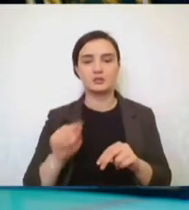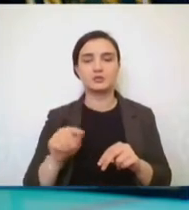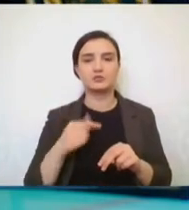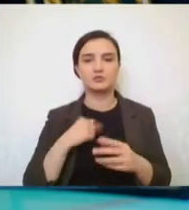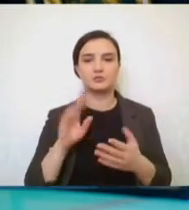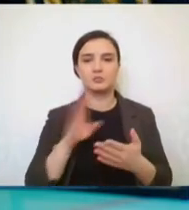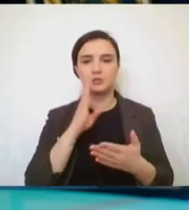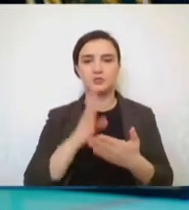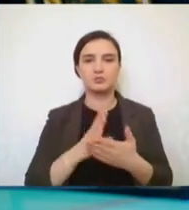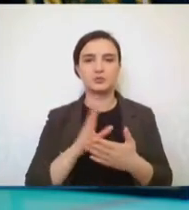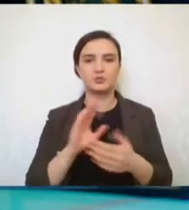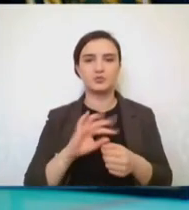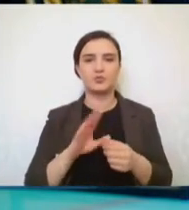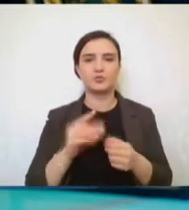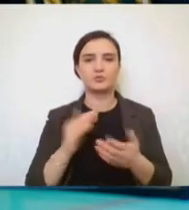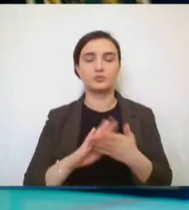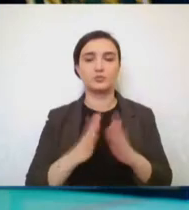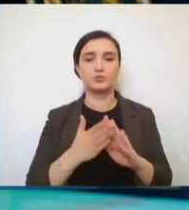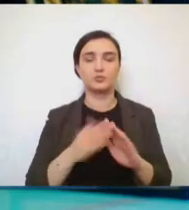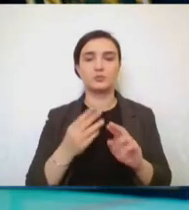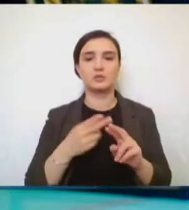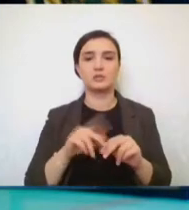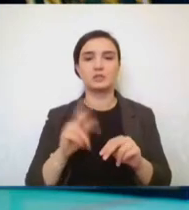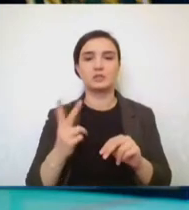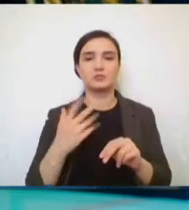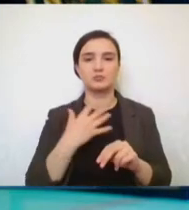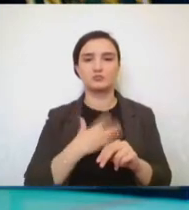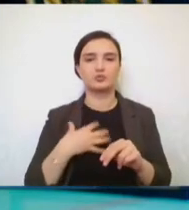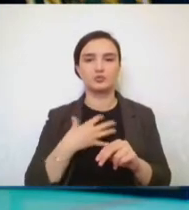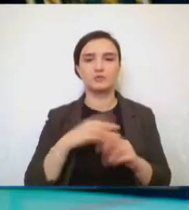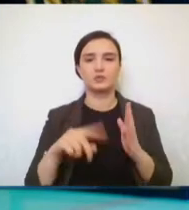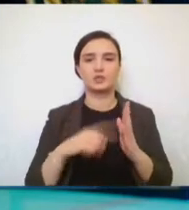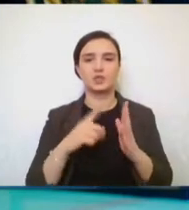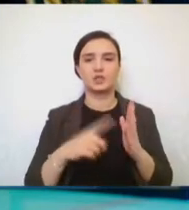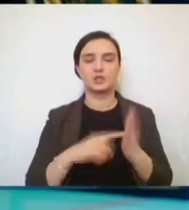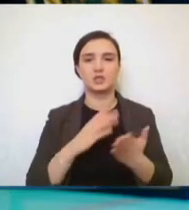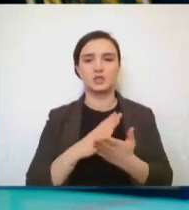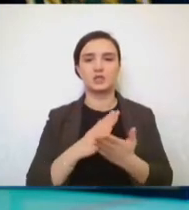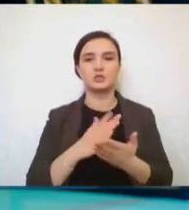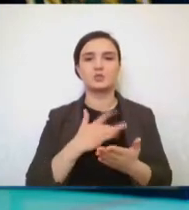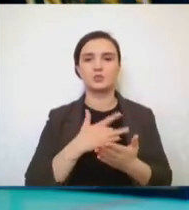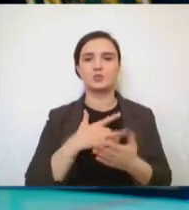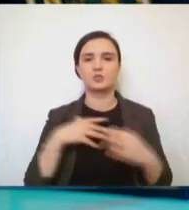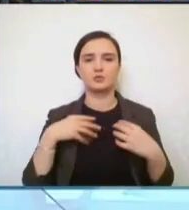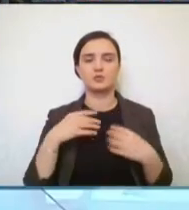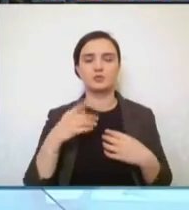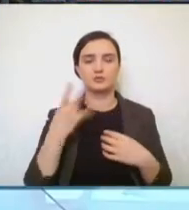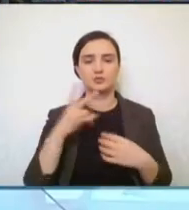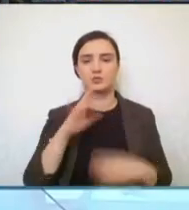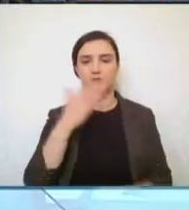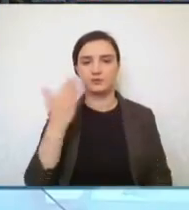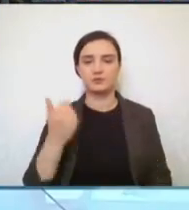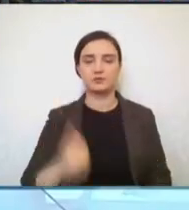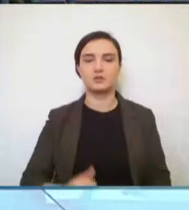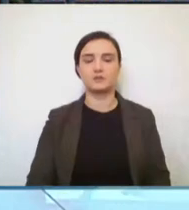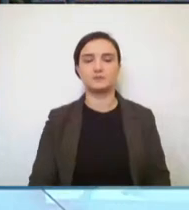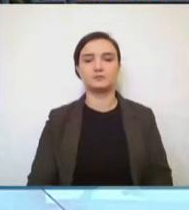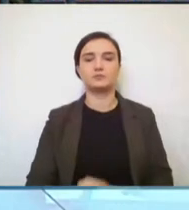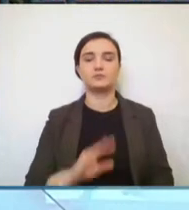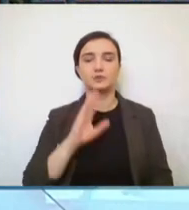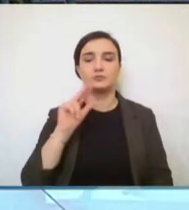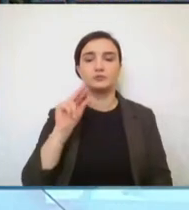წავიდოდი კოვიდურ მდგომარეობას. აქ აი სამი მნიშვნელოვანი საკითხი არის ერთმანეთთან სადგურზე. და გული არ უნდა დაგვაუწყდეს ამ შემთხვევაში. დილამშვიდობისა